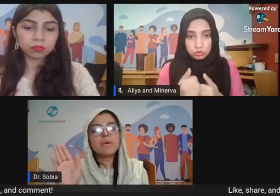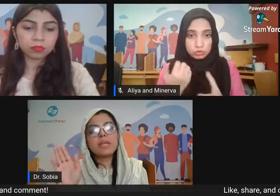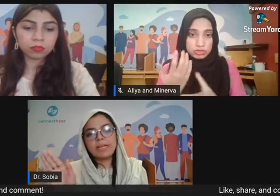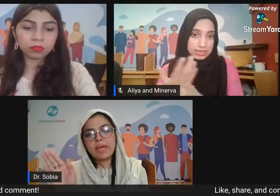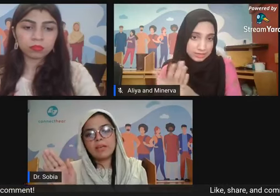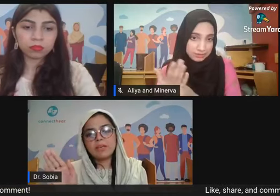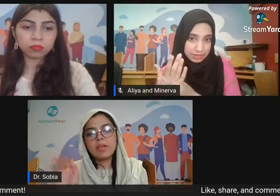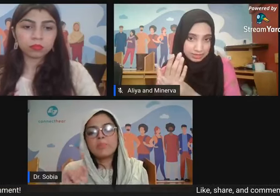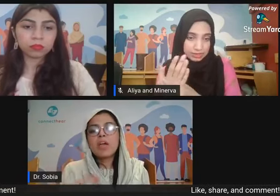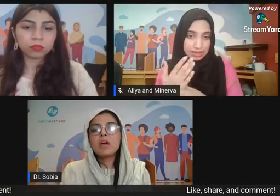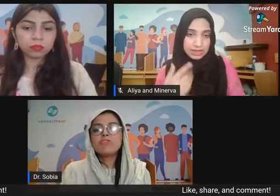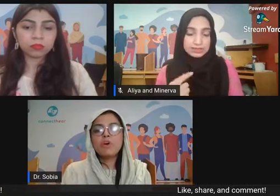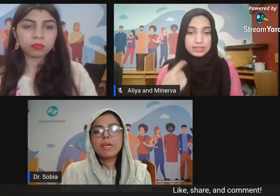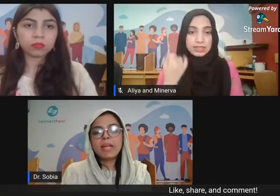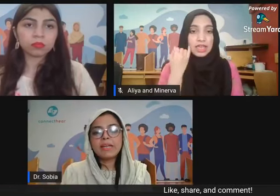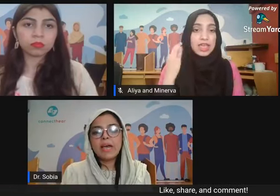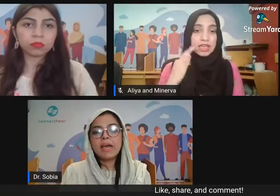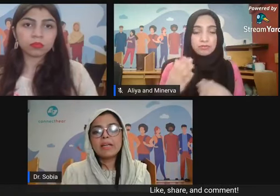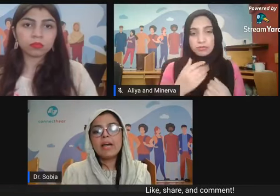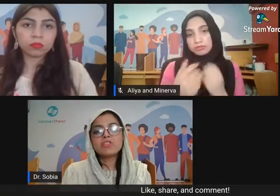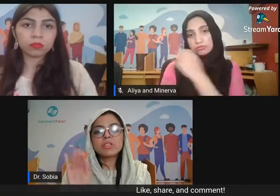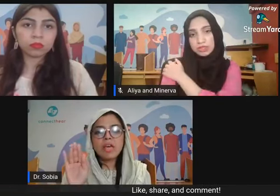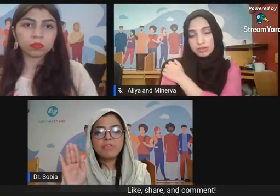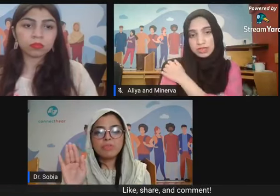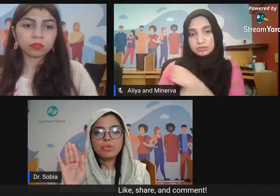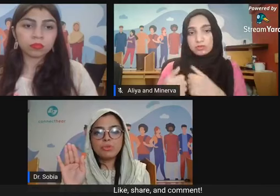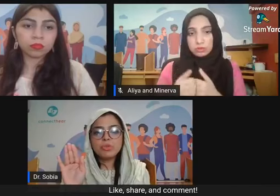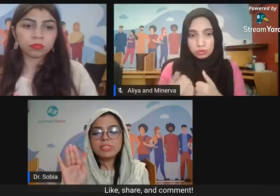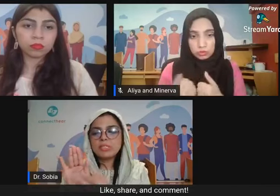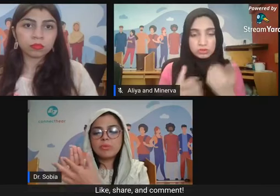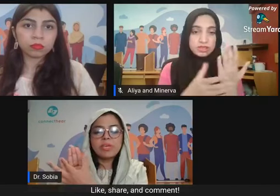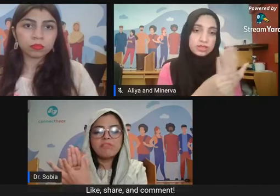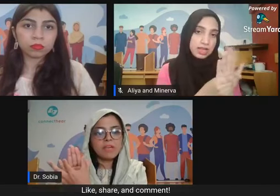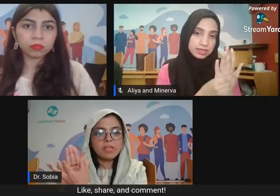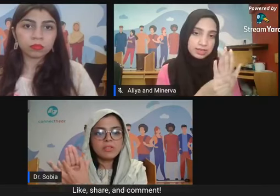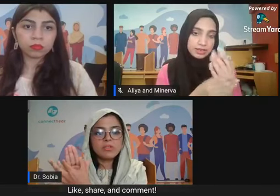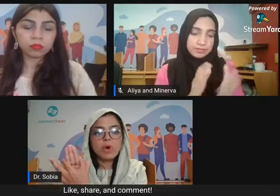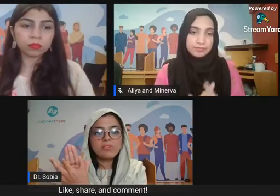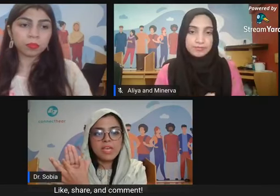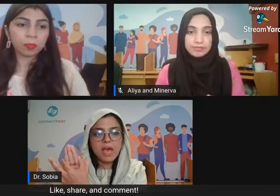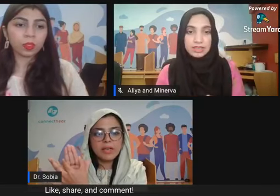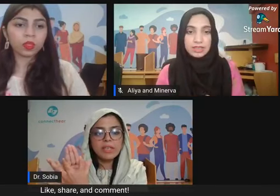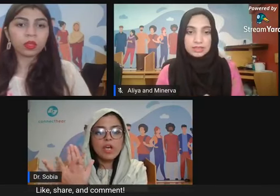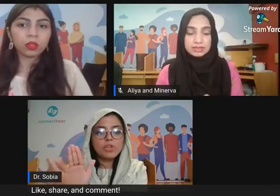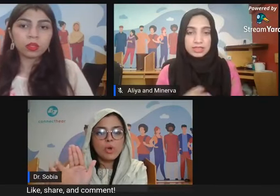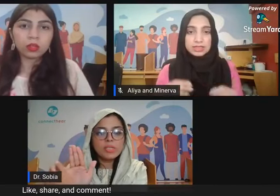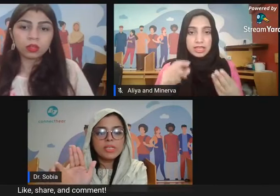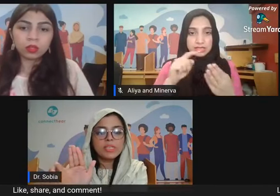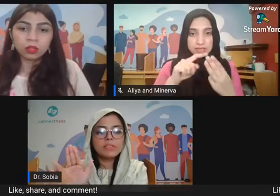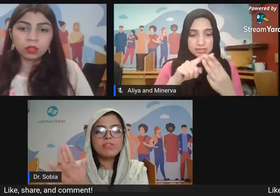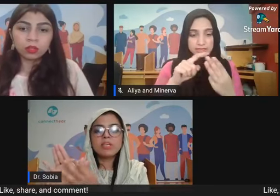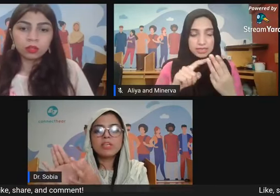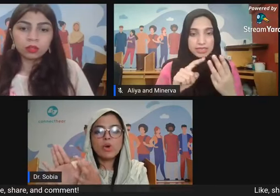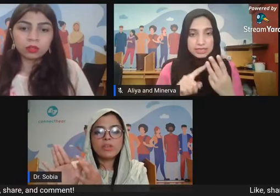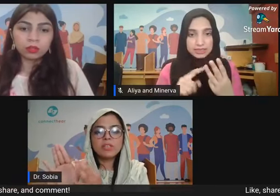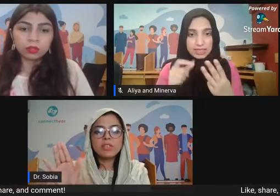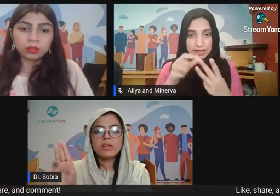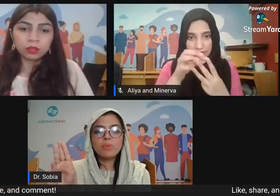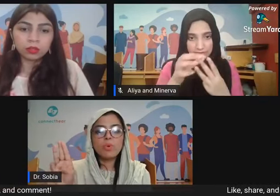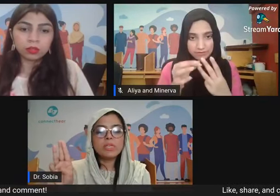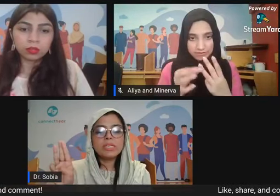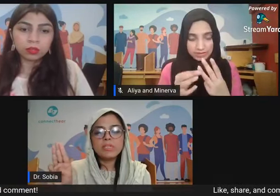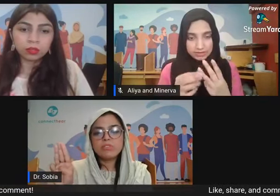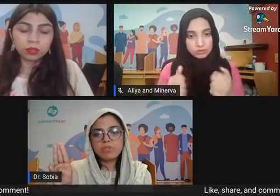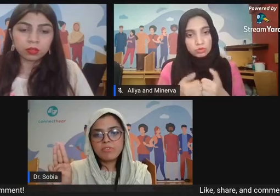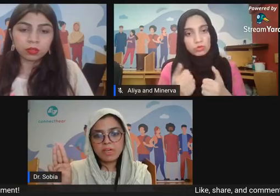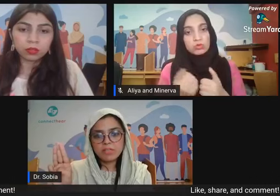हैव टू यूज माई राइट हैंड. फॉर माई राइट हैंड आई जस्ट हैव टू यूज थ्री फिंगर्स ऑफ द हैंड, नॉट द लिटिल फिंगर, नॉट द